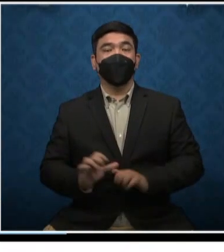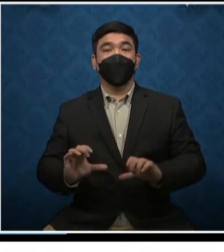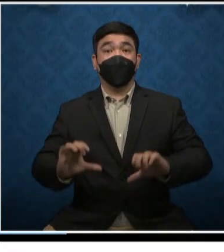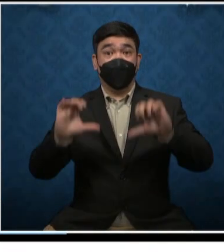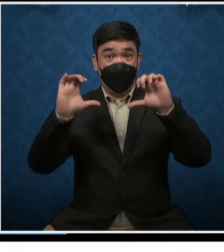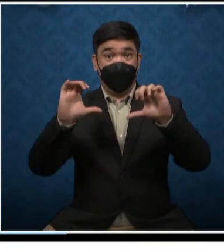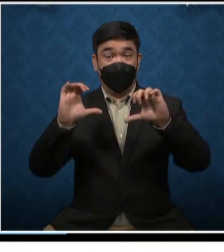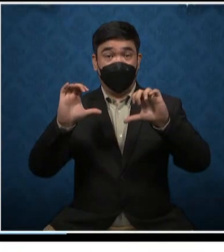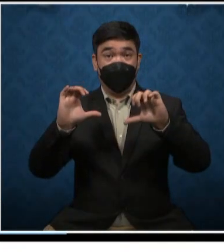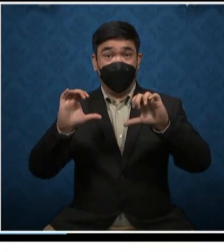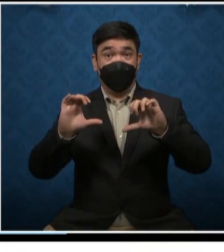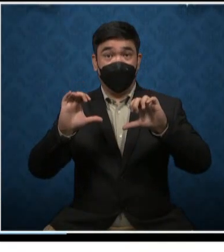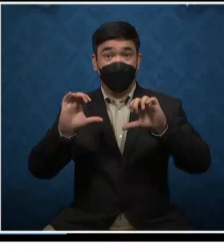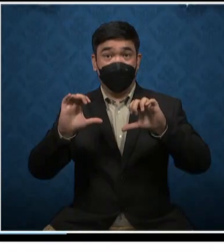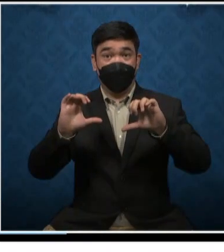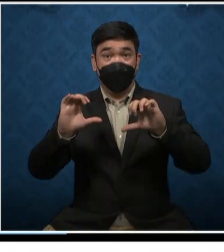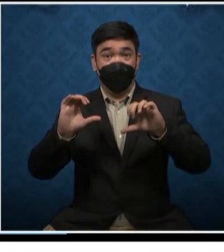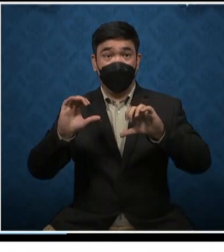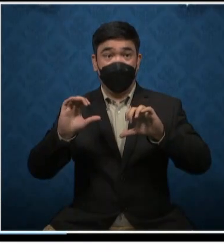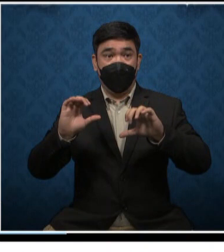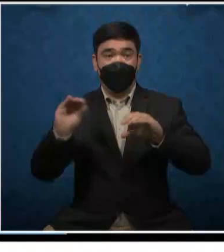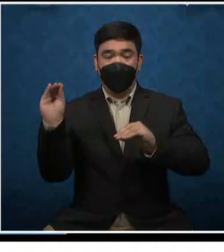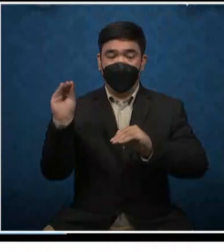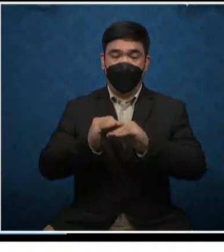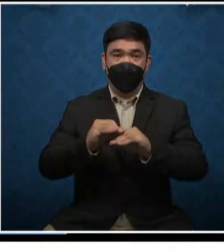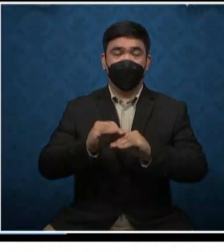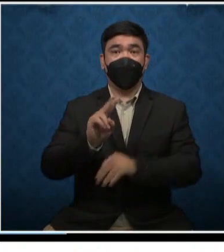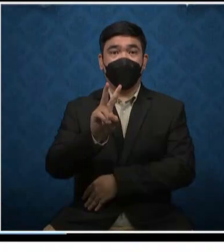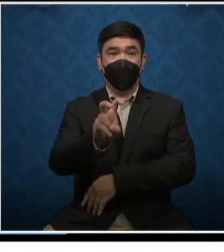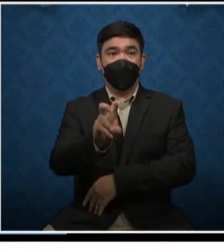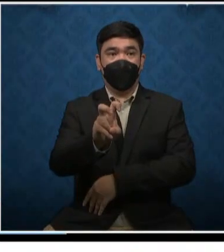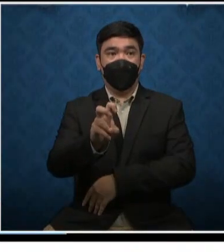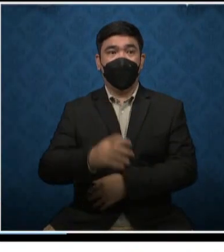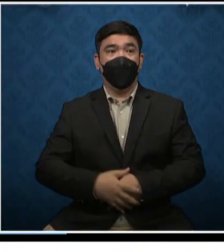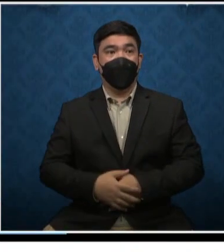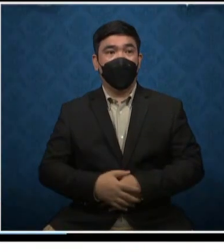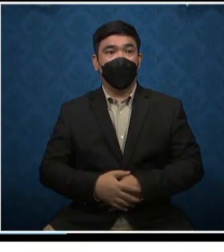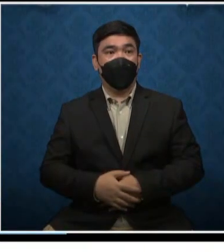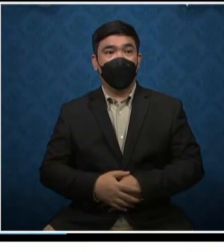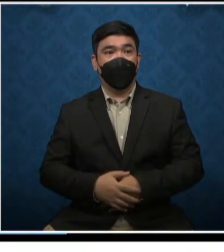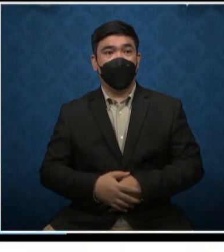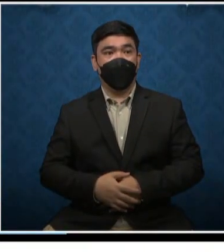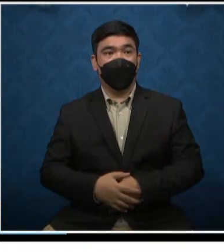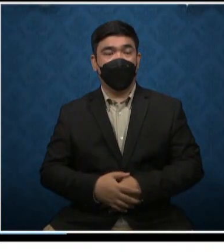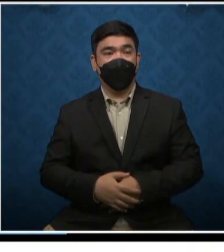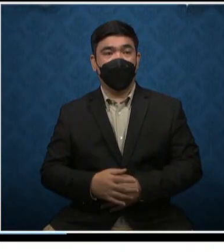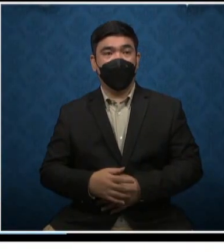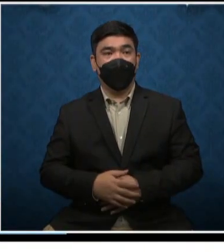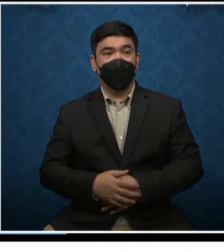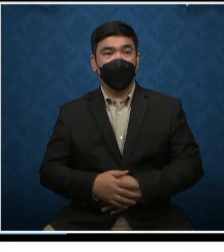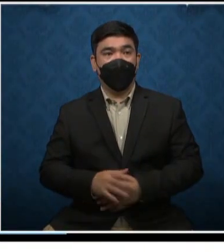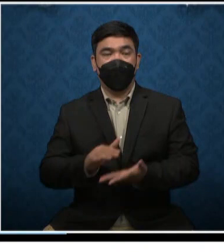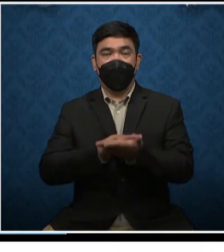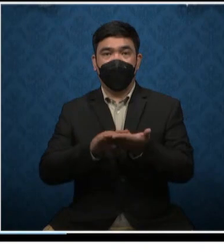จะจ่ายซึ่งผู้ประกันตนจะจ่ายเพิ่มขึ้น200บาทและรัฐบาลจะจ่ายสมทบเพิ่มเ